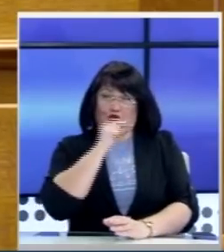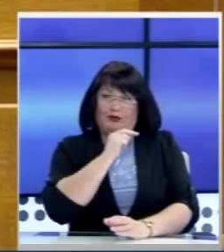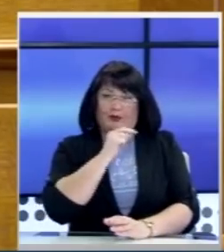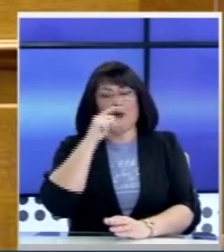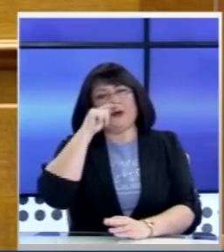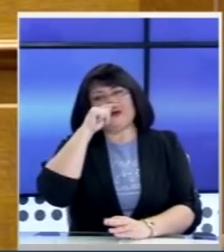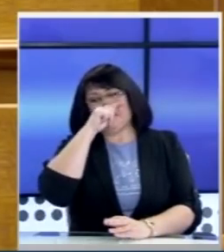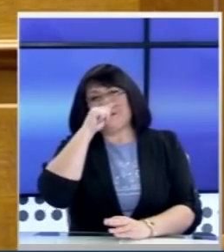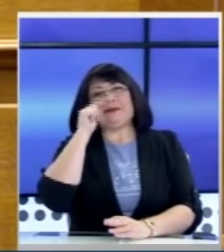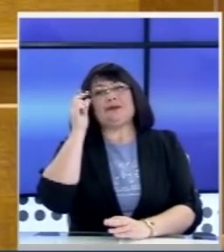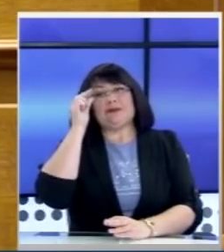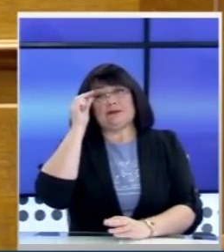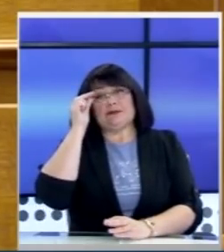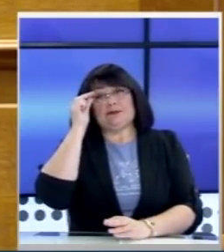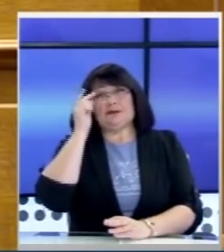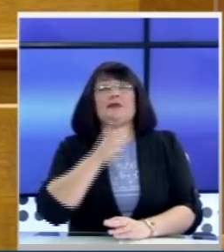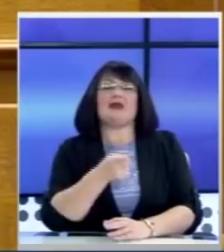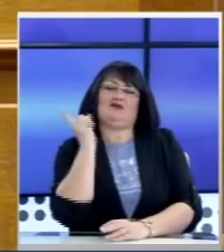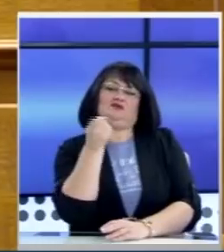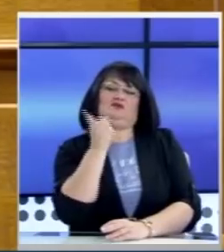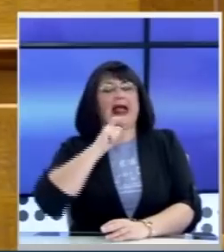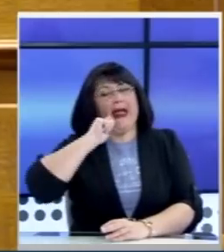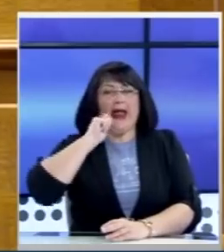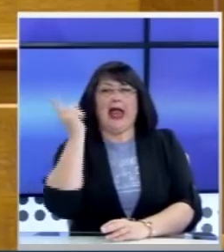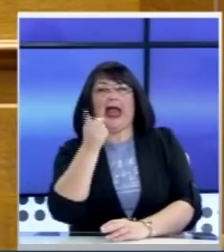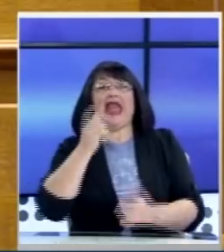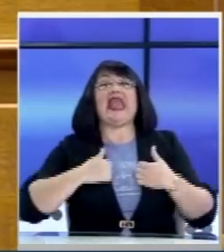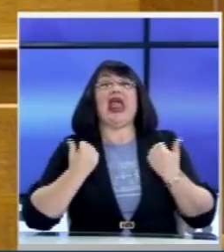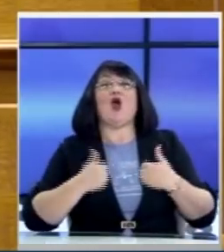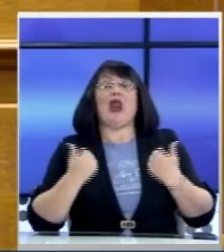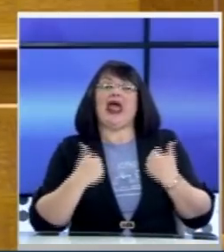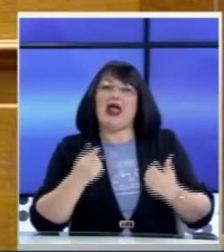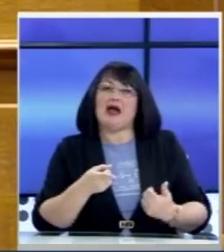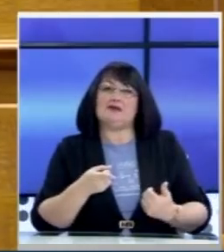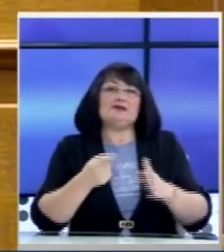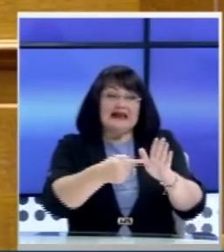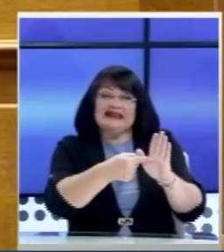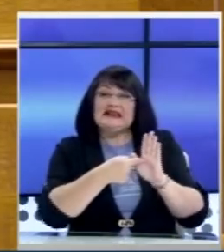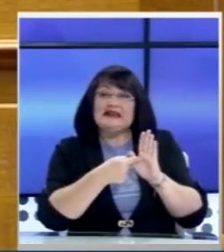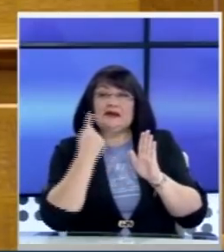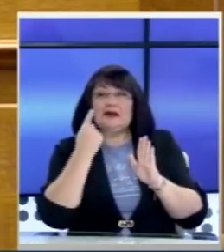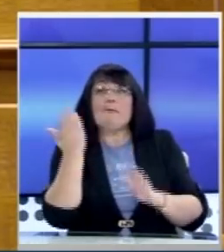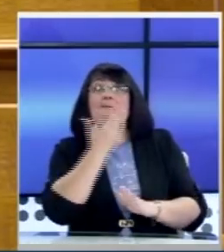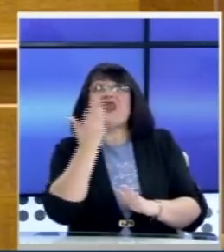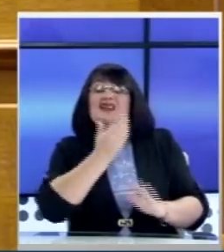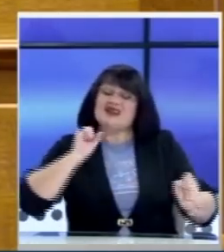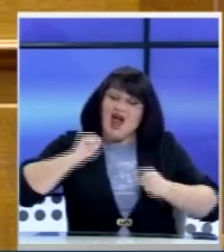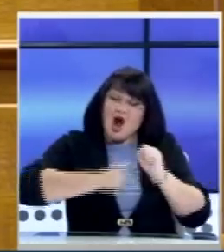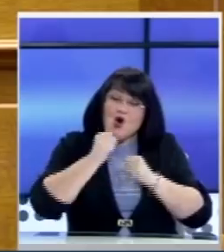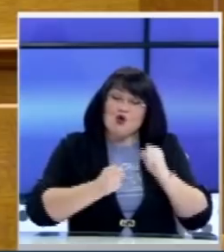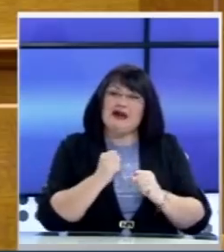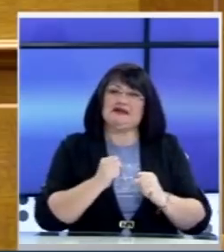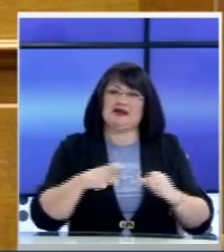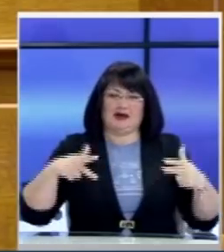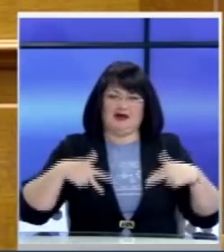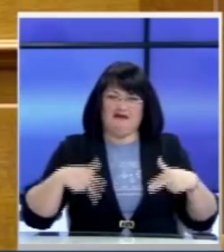να κουνήσετε για μια ακόμη φορά το δάχτυλο στη νεολαία, εκφράζεται ακριβώς στον αγώνα των μαθητών, που η κυβέρνησή